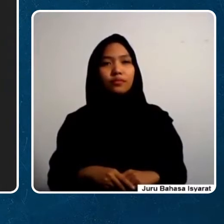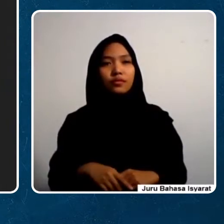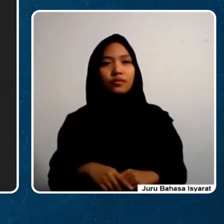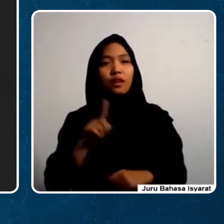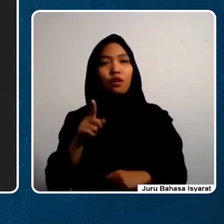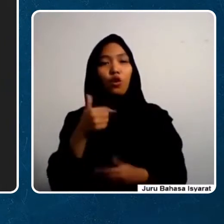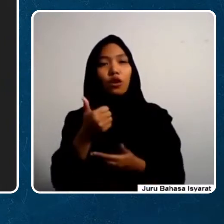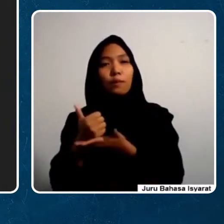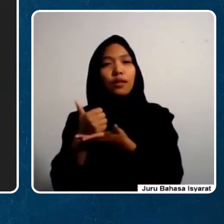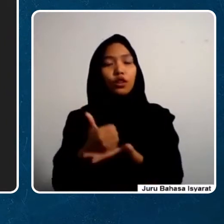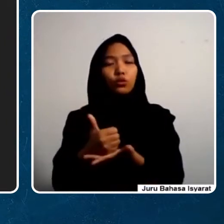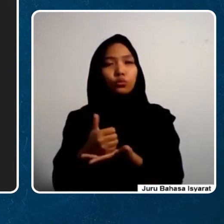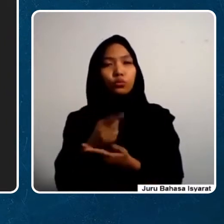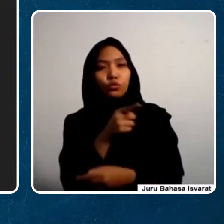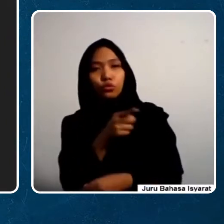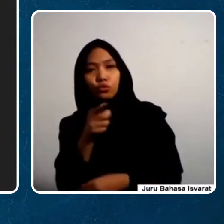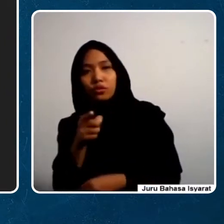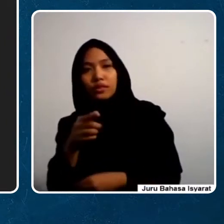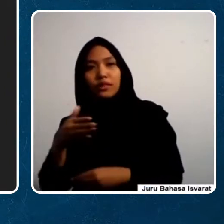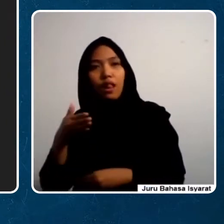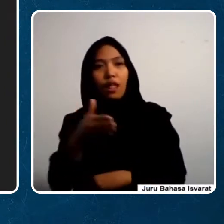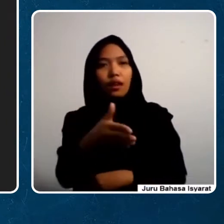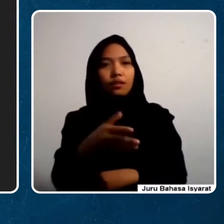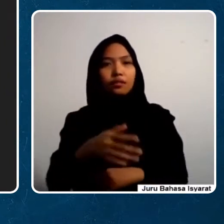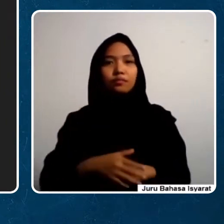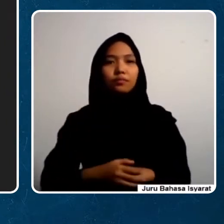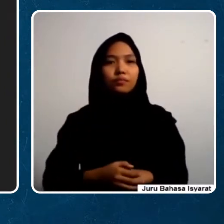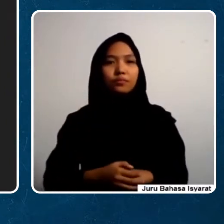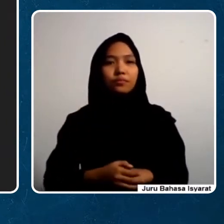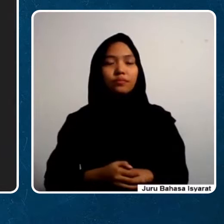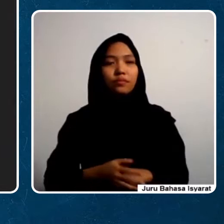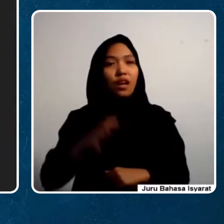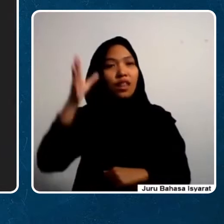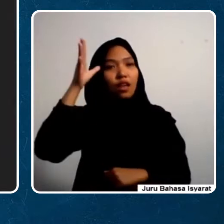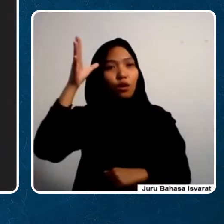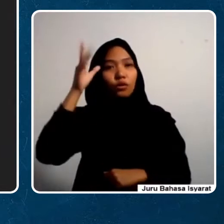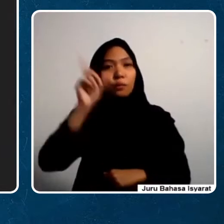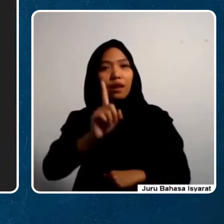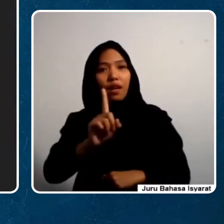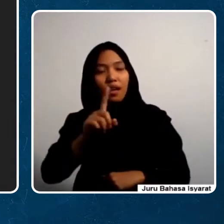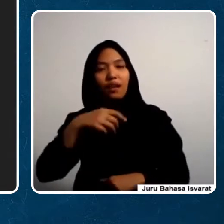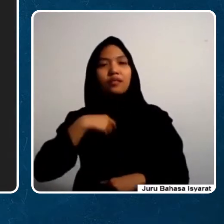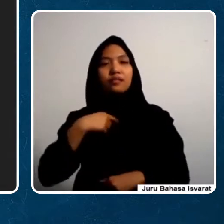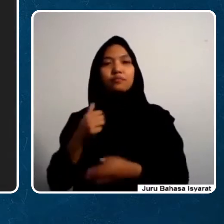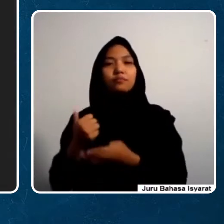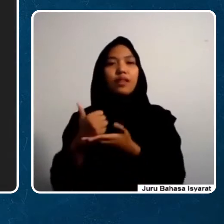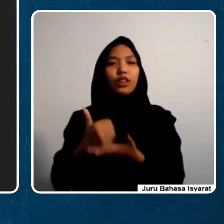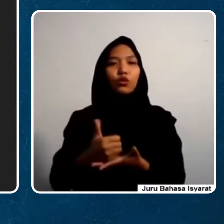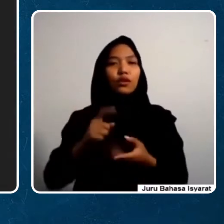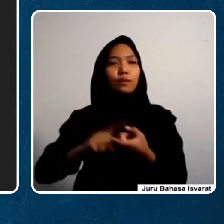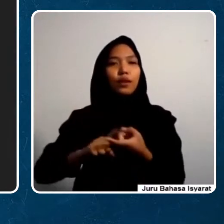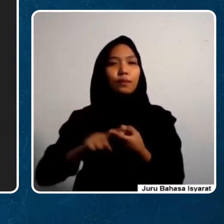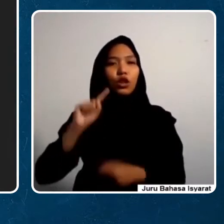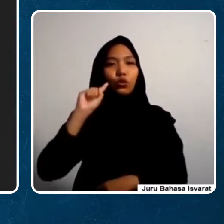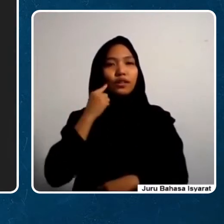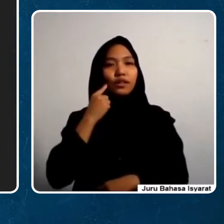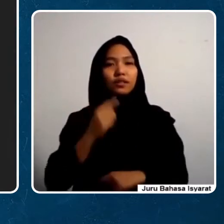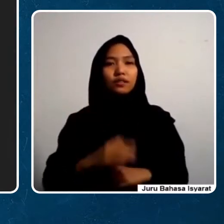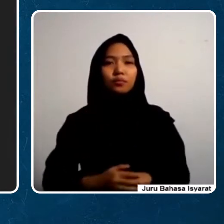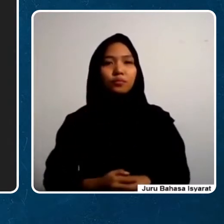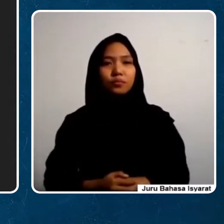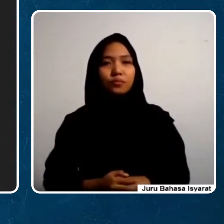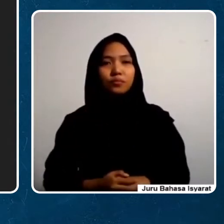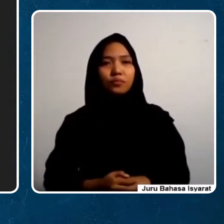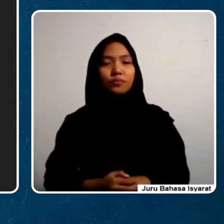saya jelasin ke mana teman tuli dengan kalau teman tuli itu kan masih bisa gerak bibir, atau saya